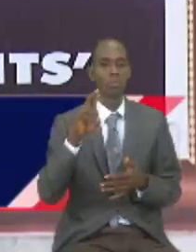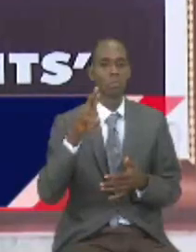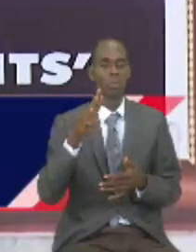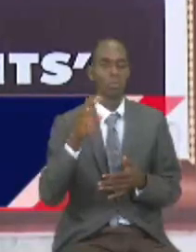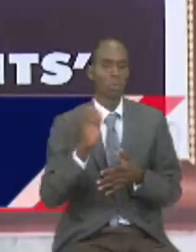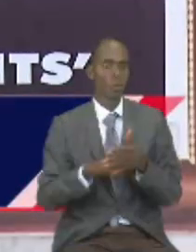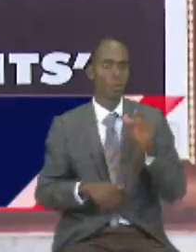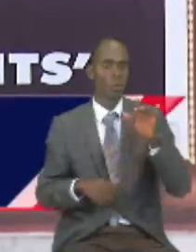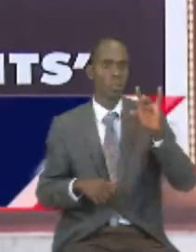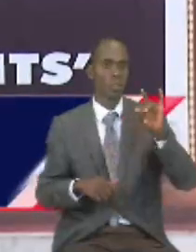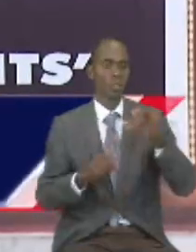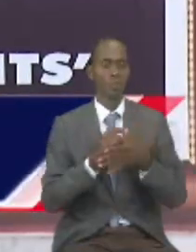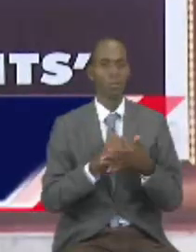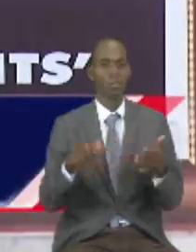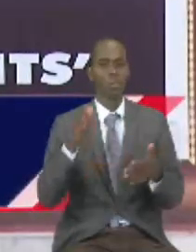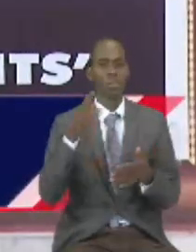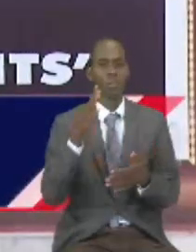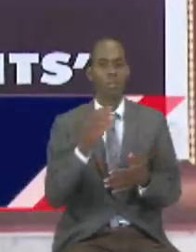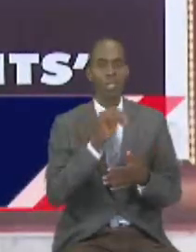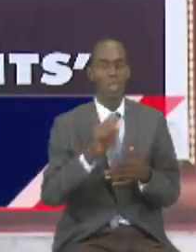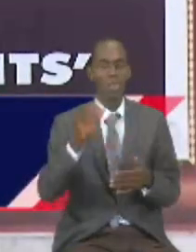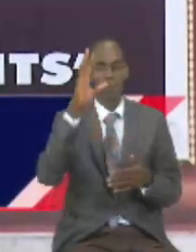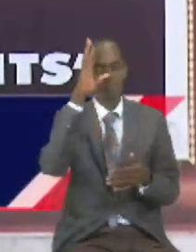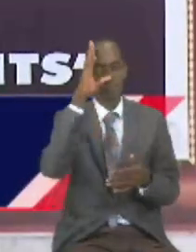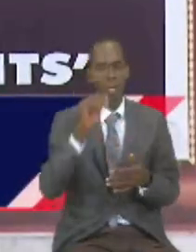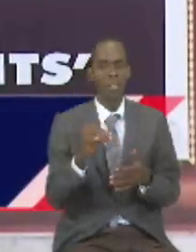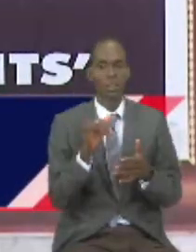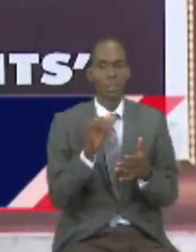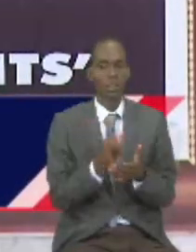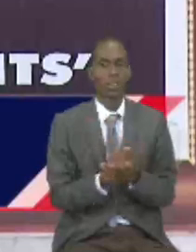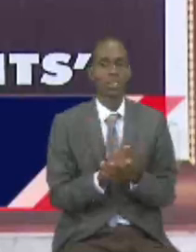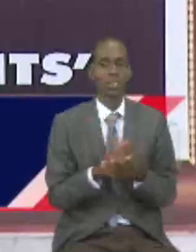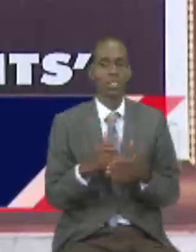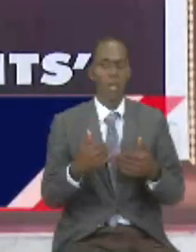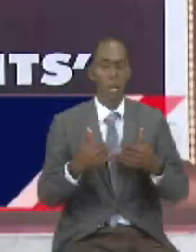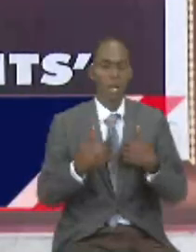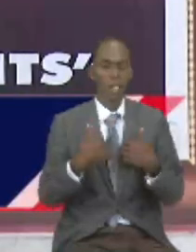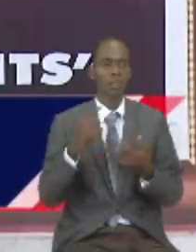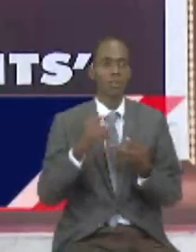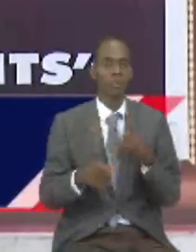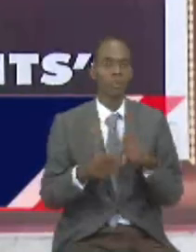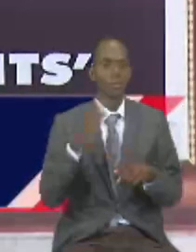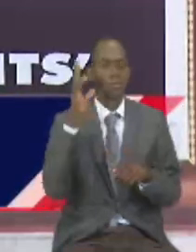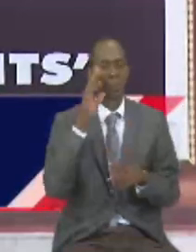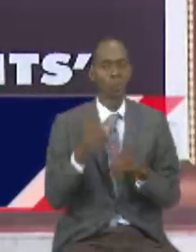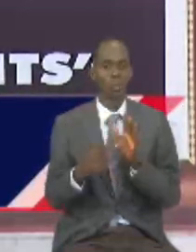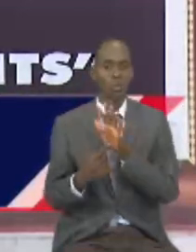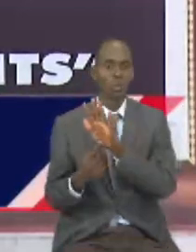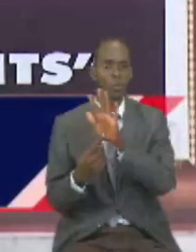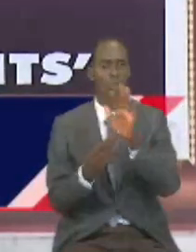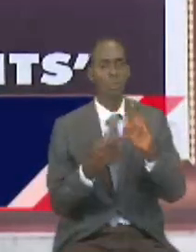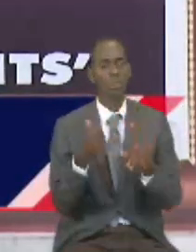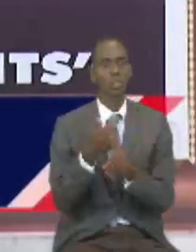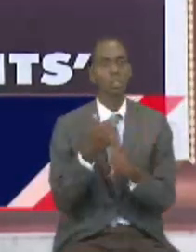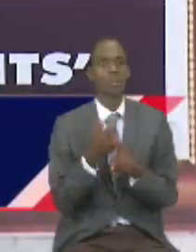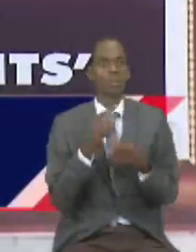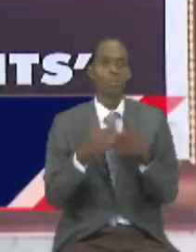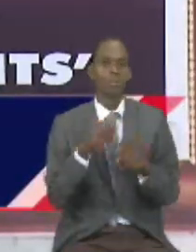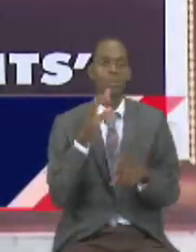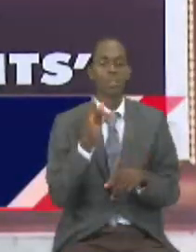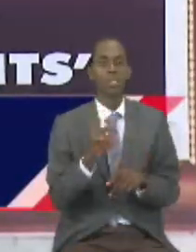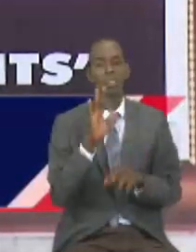verset 24. Celui qui a beaucoup d'amis les a pour son malheur. Celui qui a